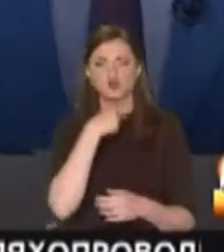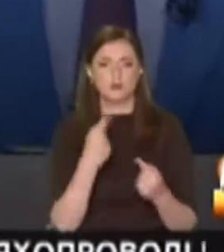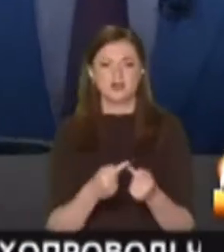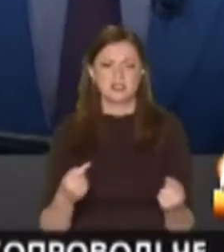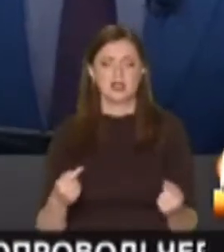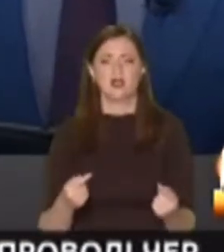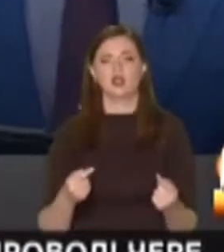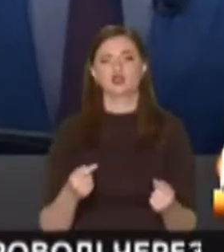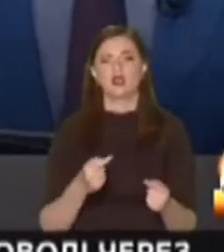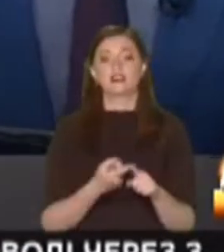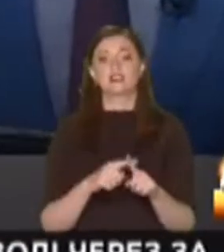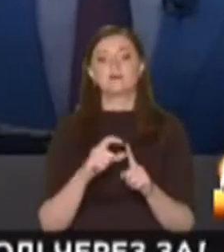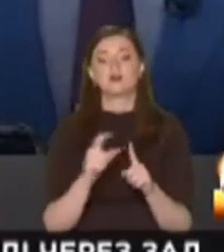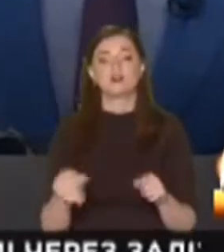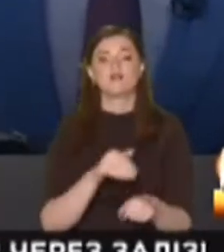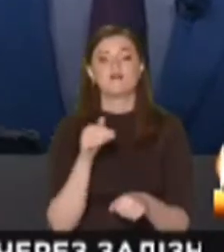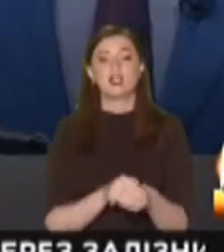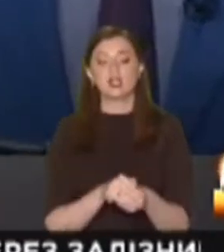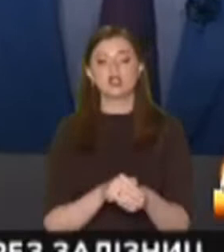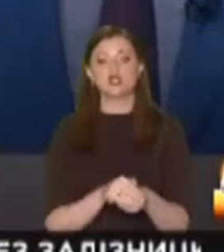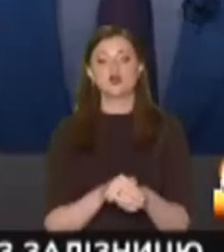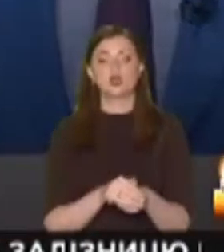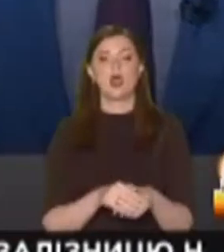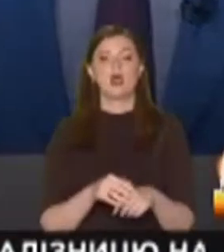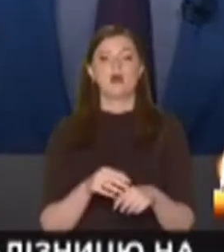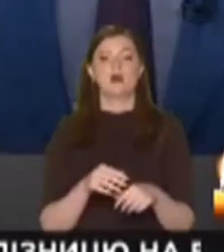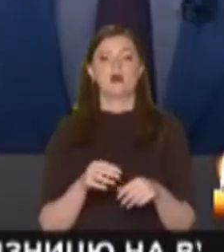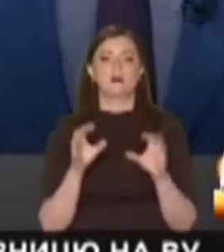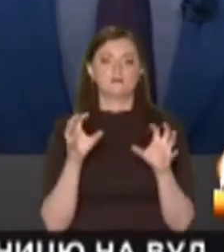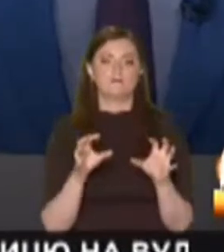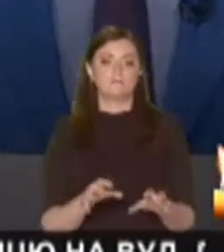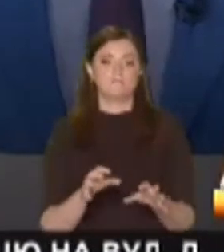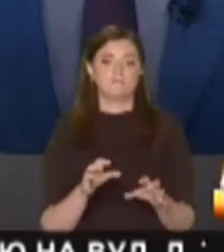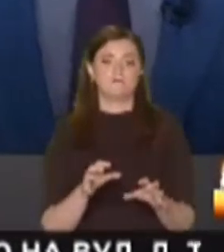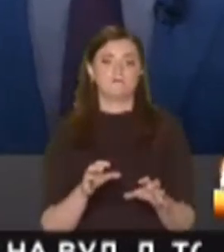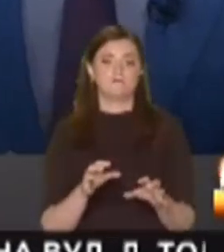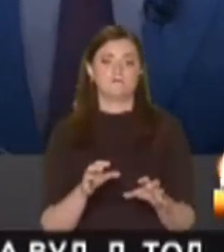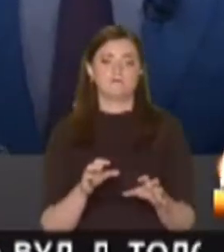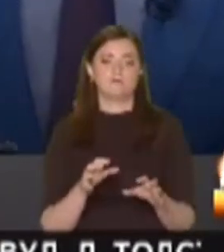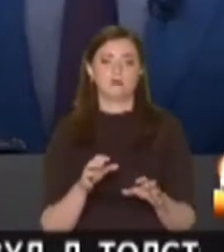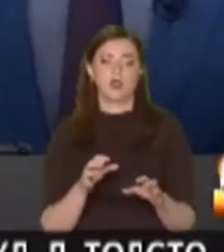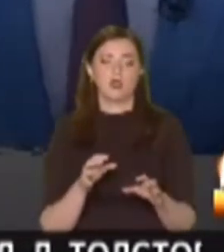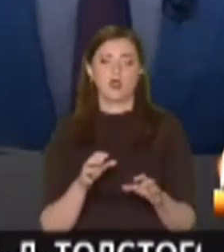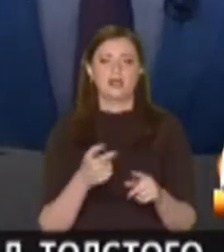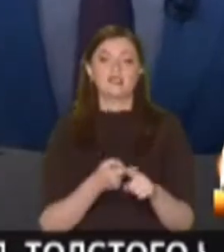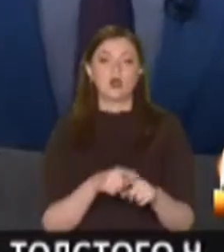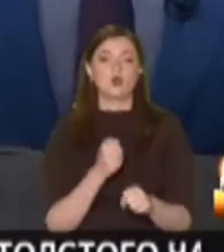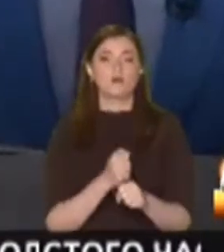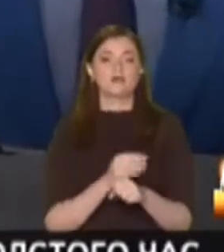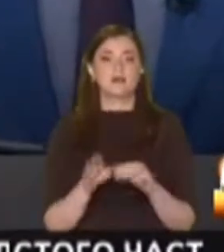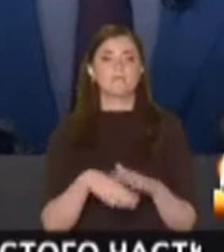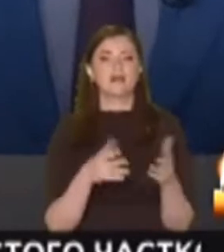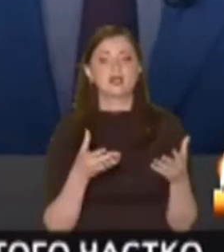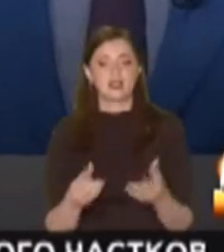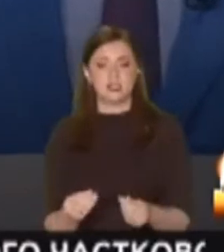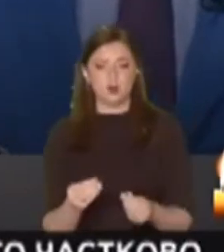Він, ну, цими словами він фактично делегітимізує білоруський опозиційний рух. Звичайно, що це зробиться все під тиском, це зрозуміло. Але